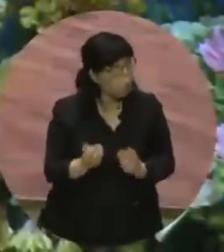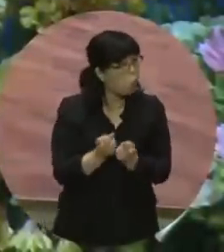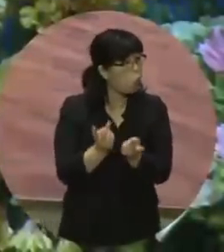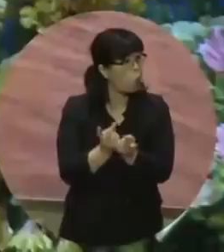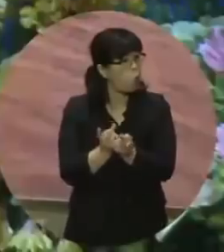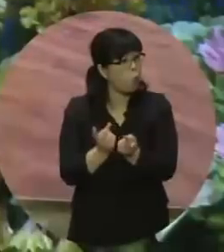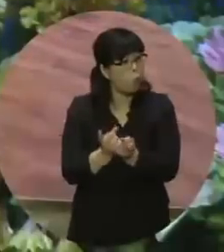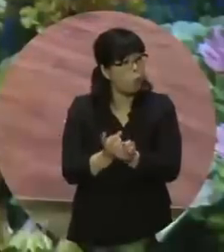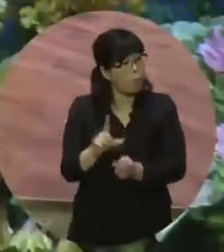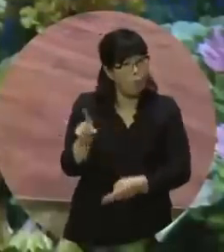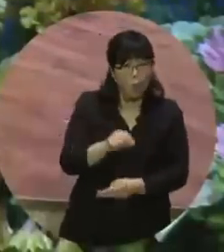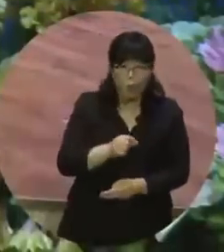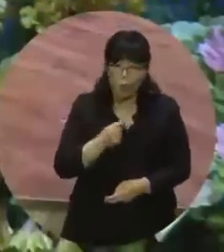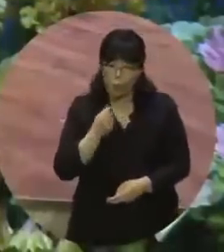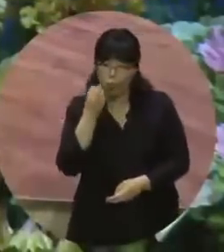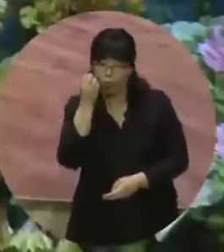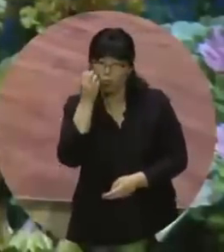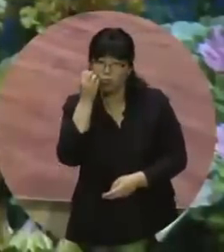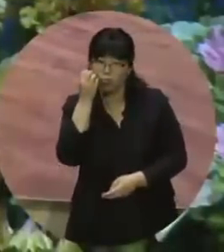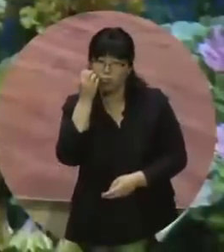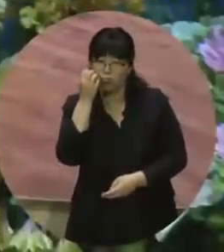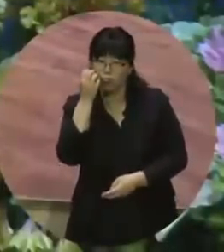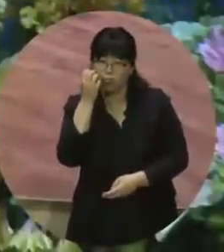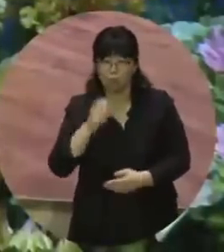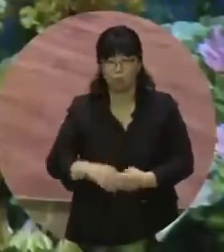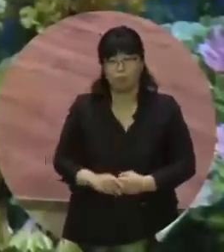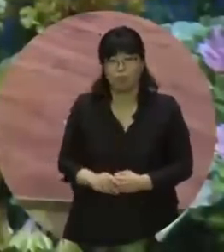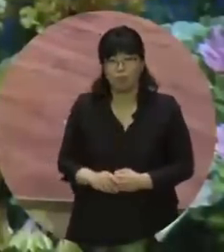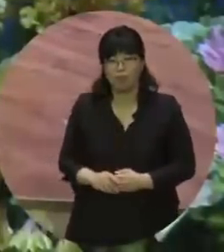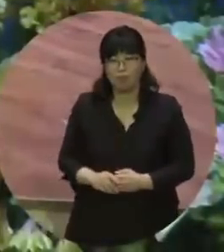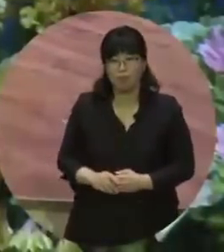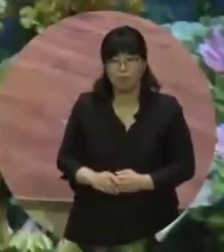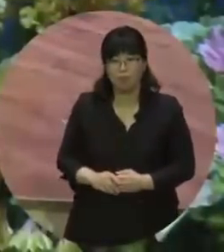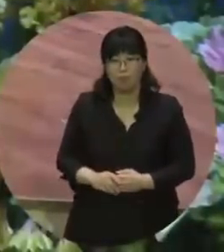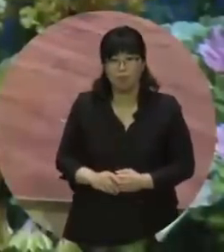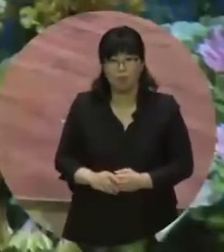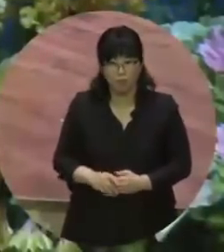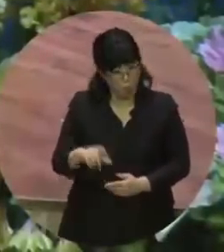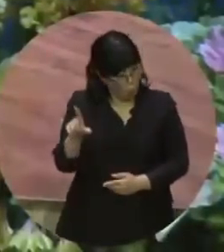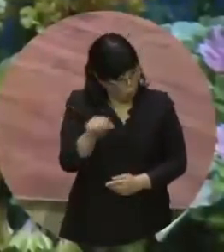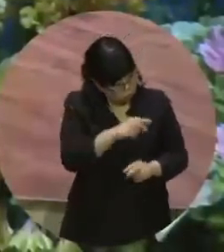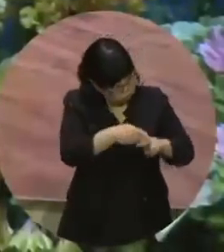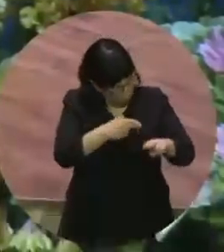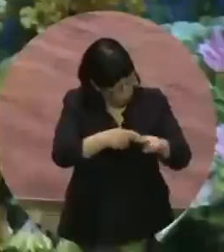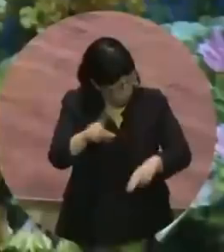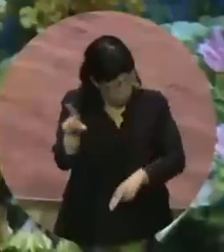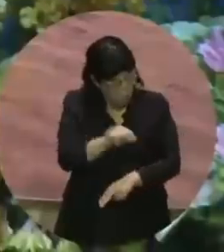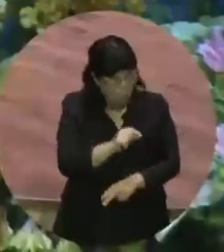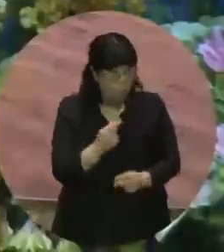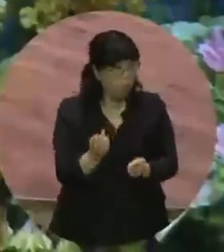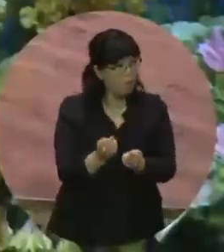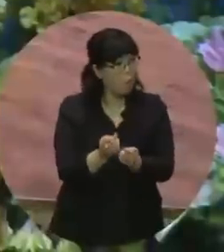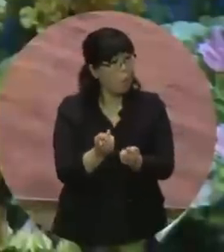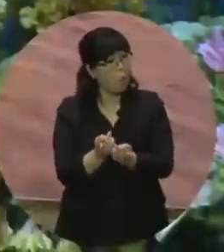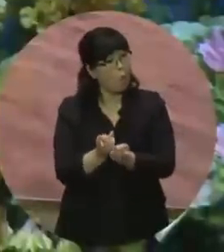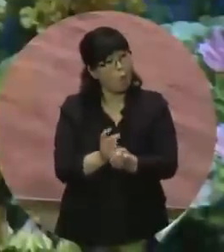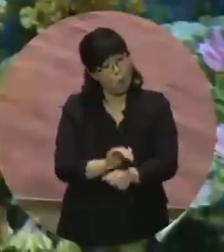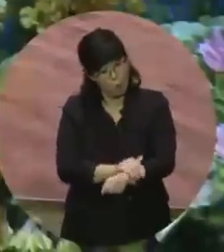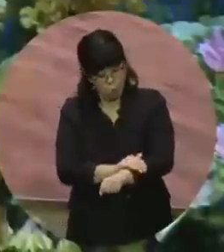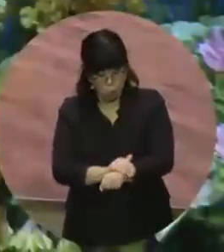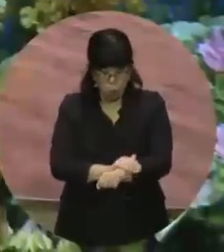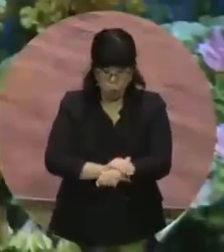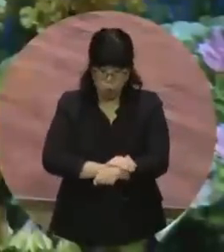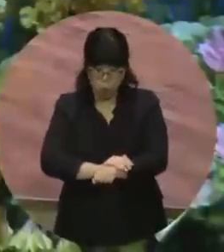해서 잘해본들 엄마만큼 하겠어요. 빨리 해가지고 그렇게 가져가 어떻게 빨리 했냐? 그때 야곱 뭐라